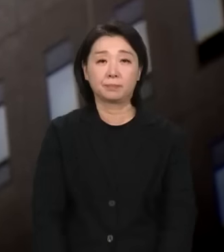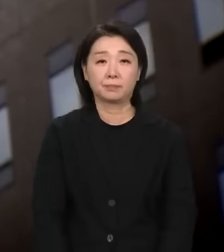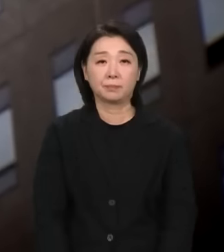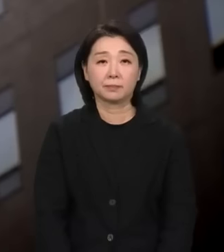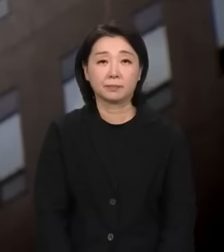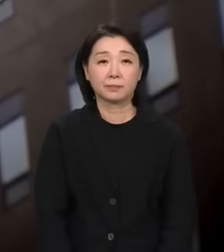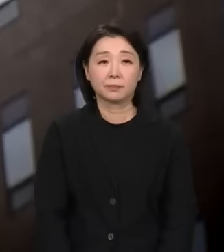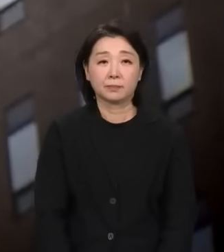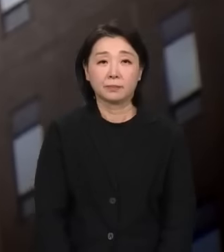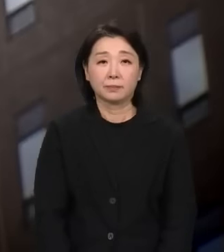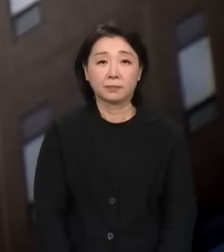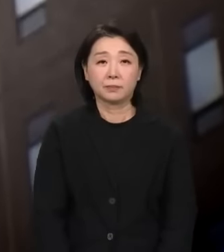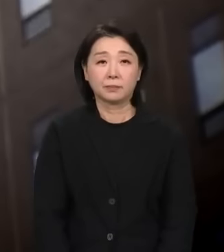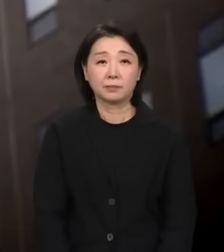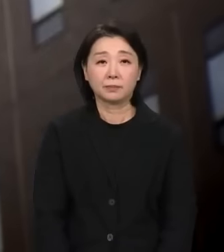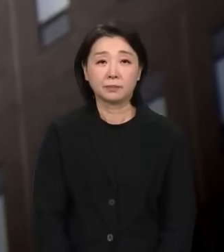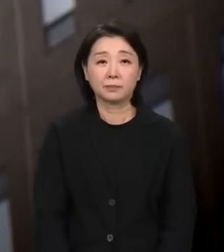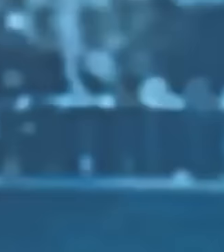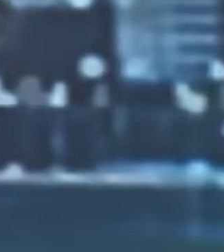JTBC 박병현입니다.